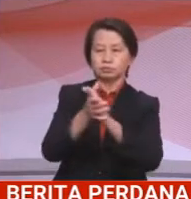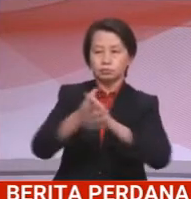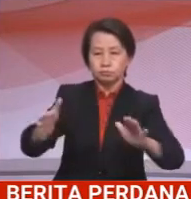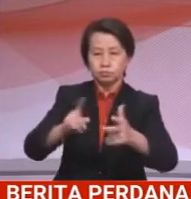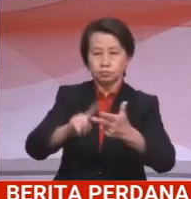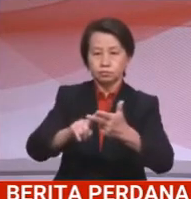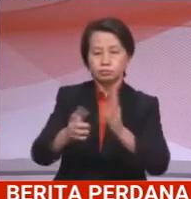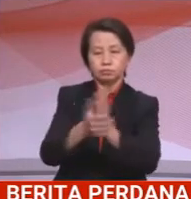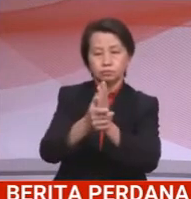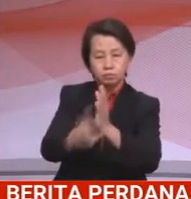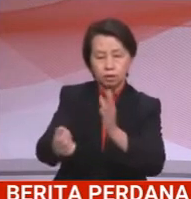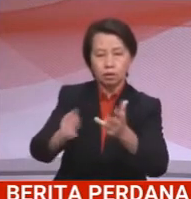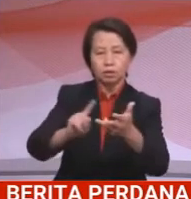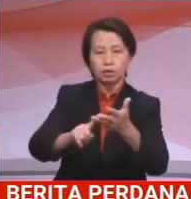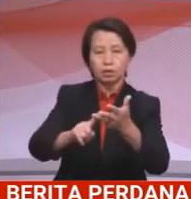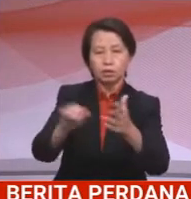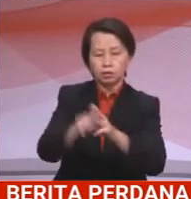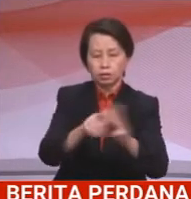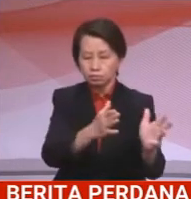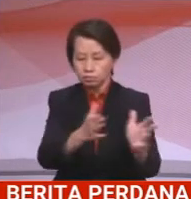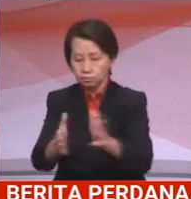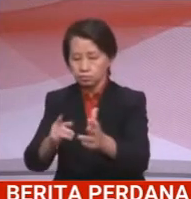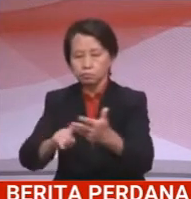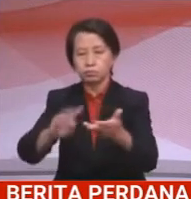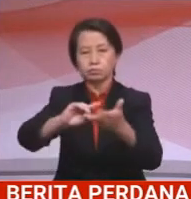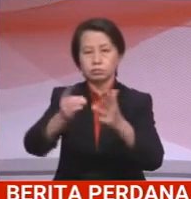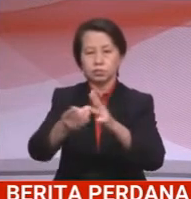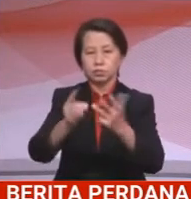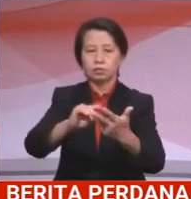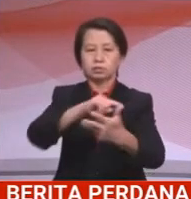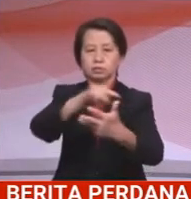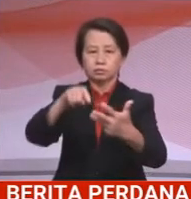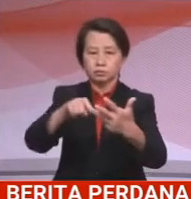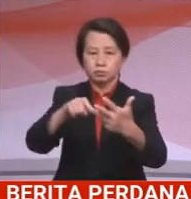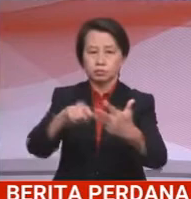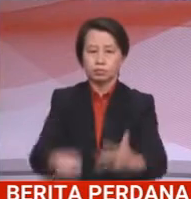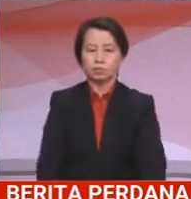defisit kemahiran serta infrastruktur digital.